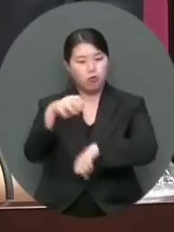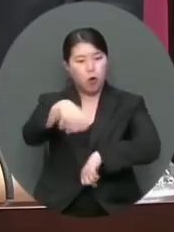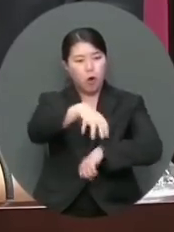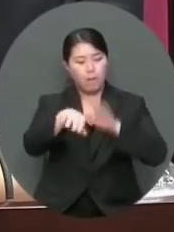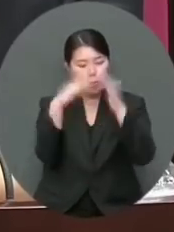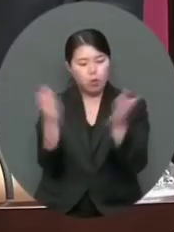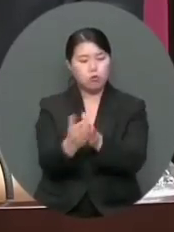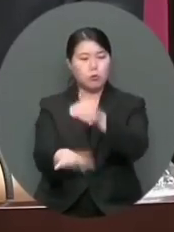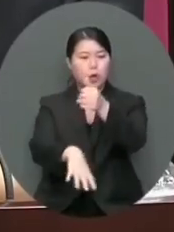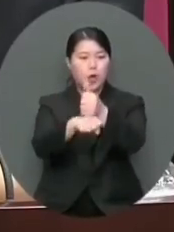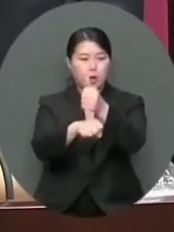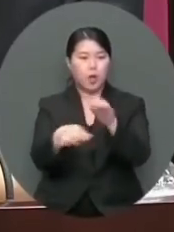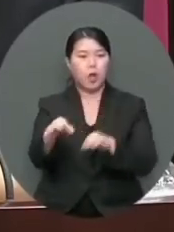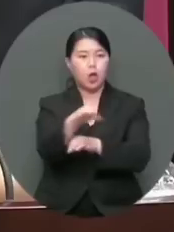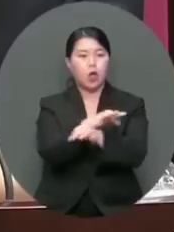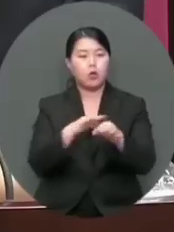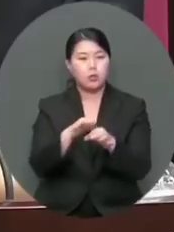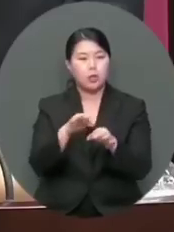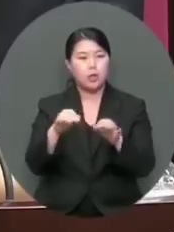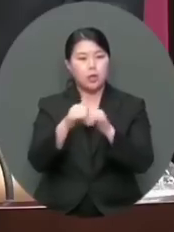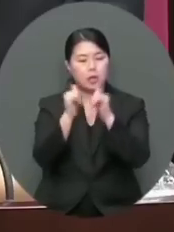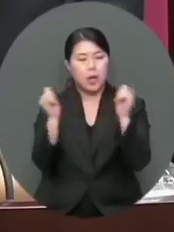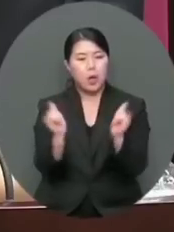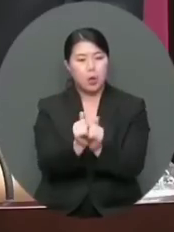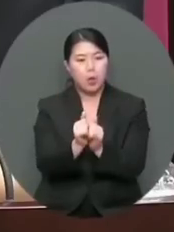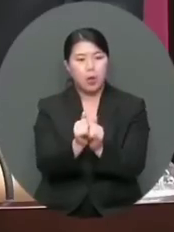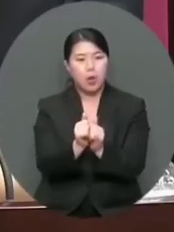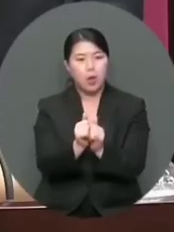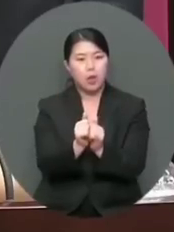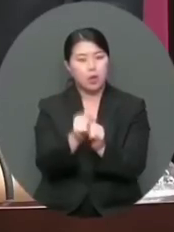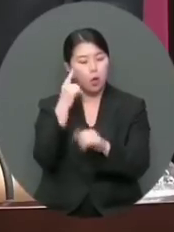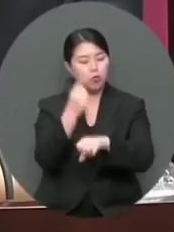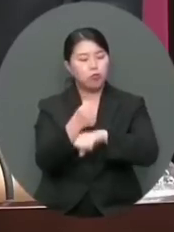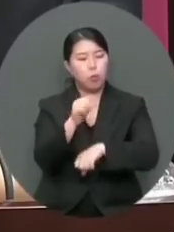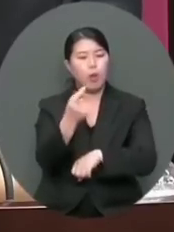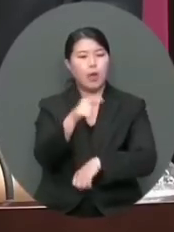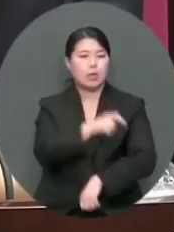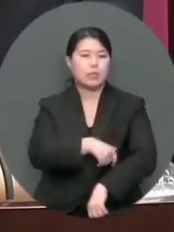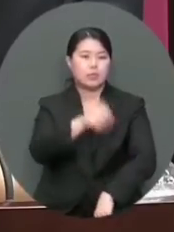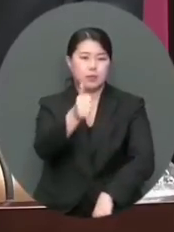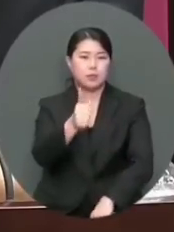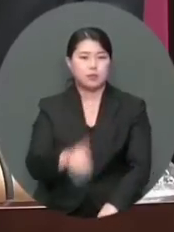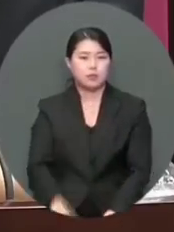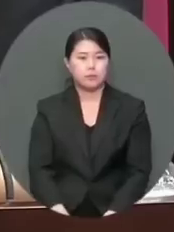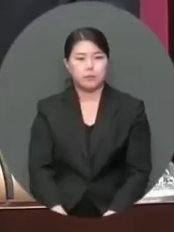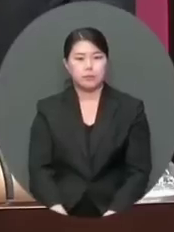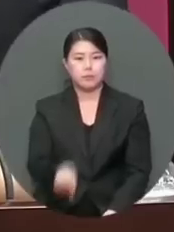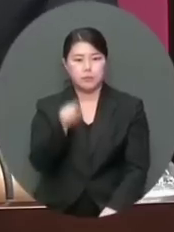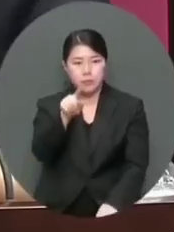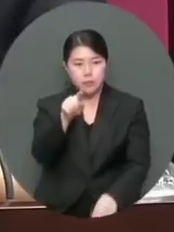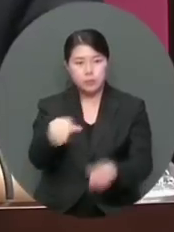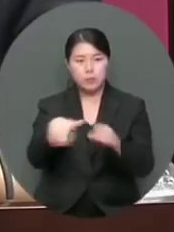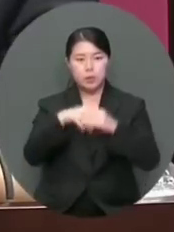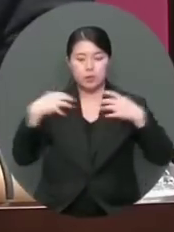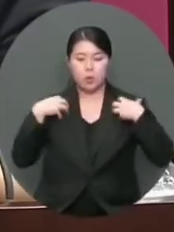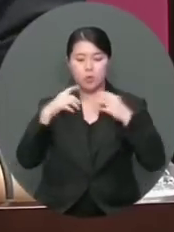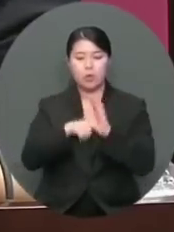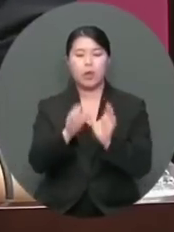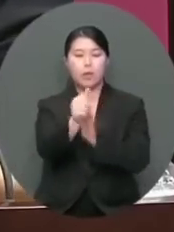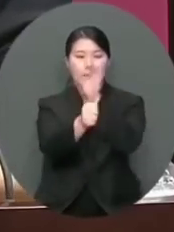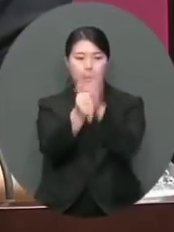관장하시는 경제인문사의 연구회 이사장이십니다. 이분은 문재인 정부에서